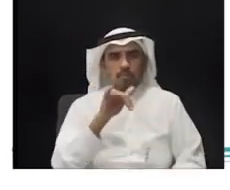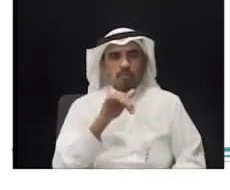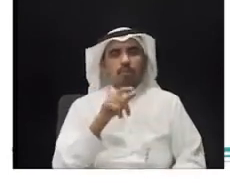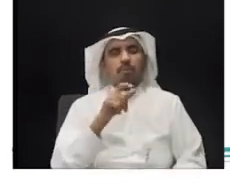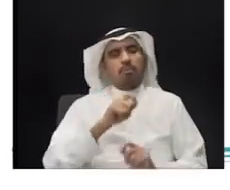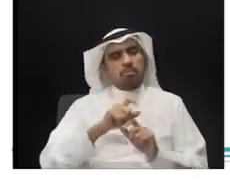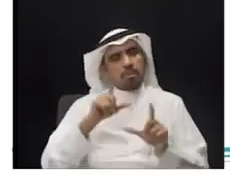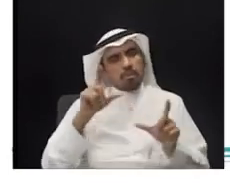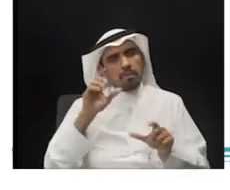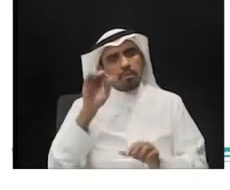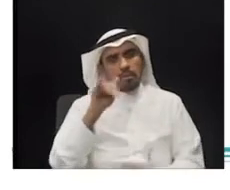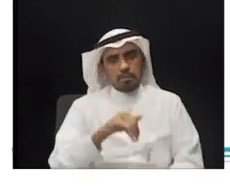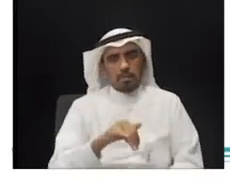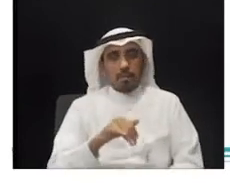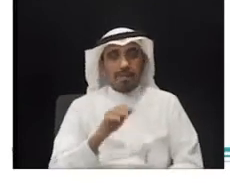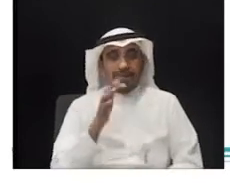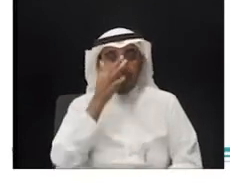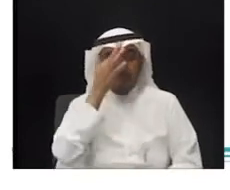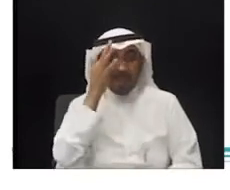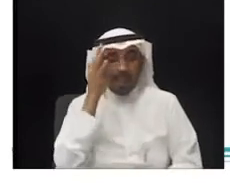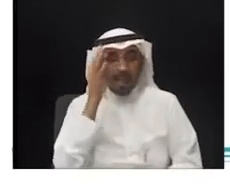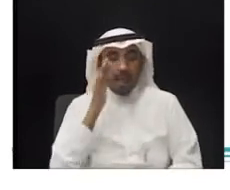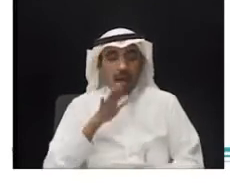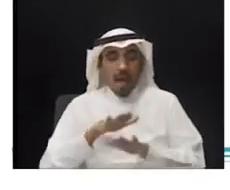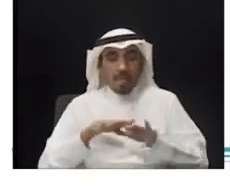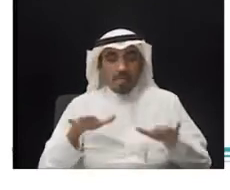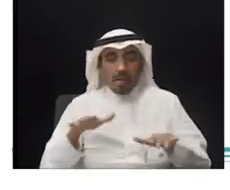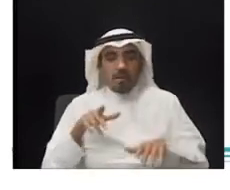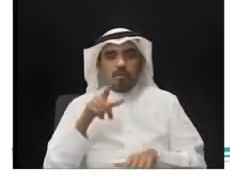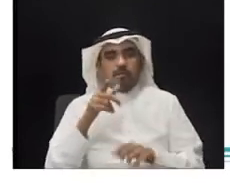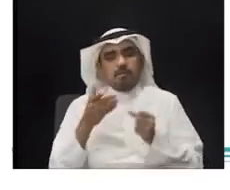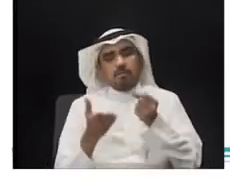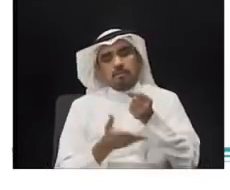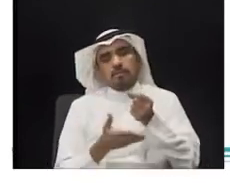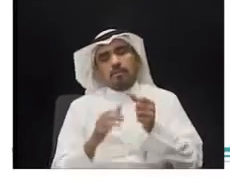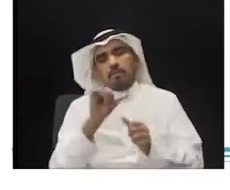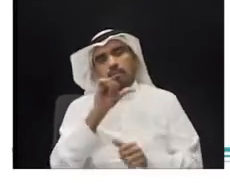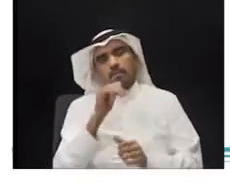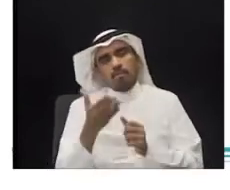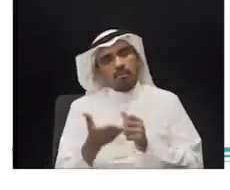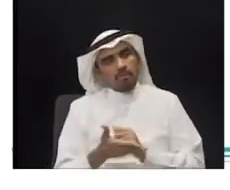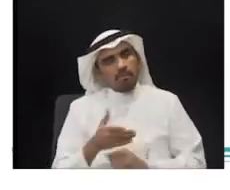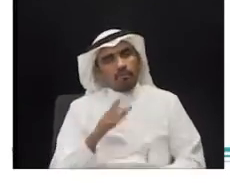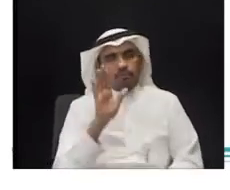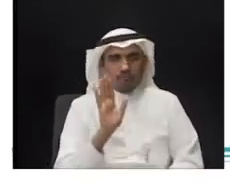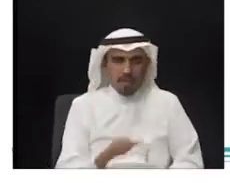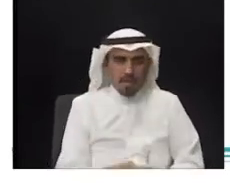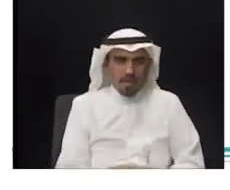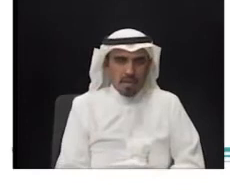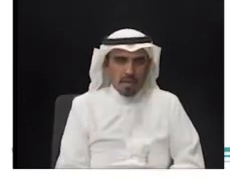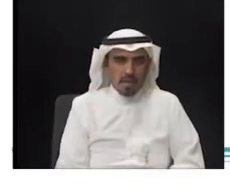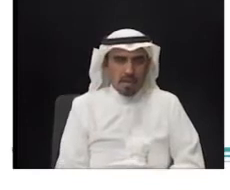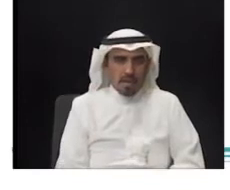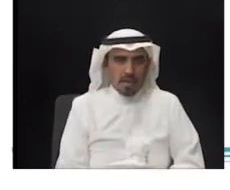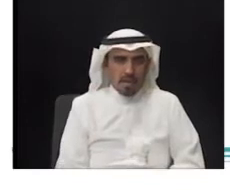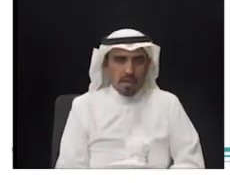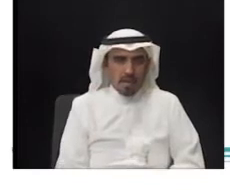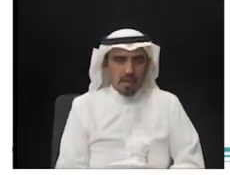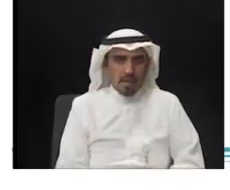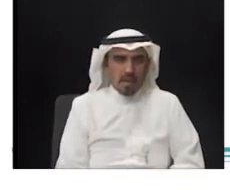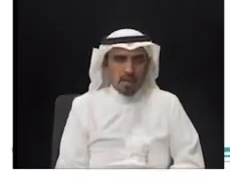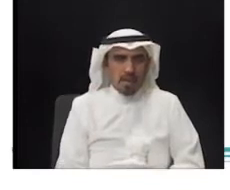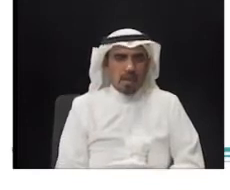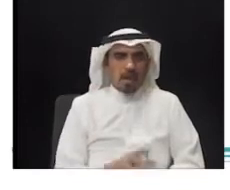مقدرة؟ تأتي ظاهرة وتأتي مقدرة. لو قلنا سطح الأرض، الأرض تظهر عليها العلامة.